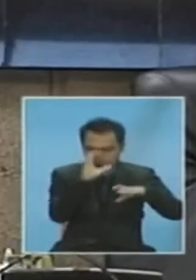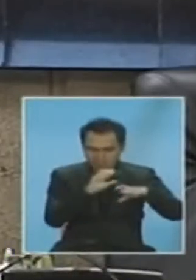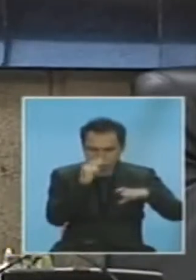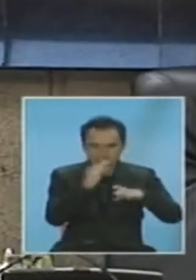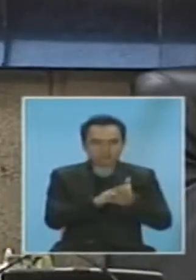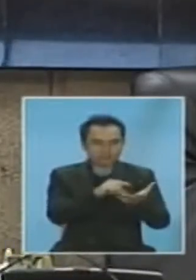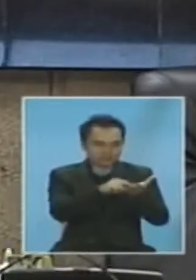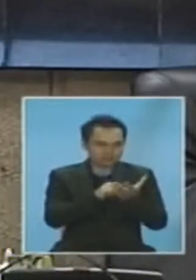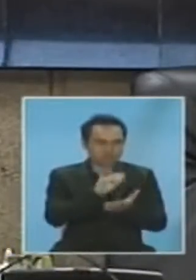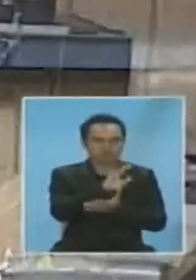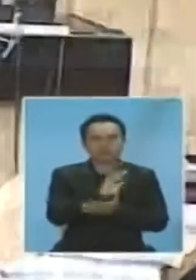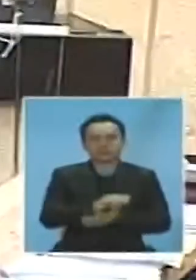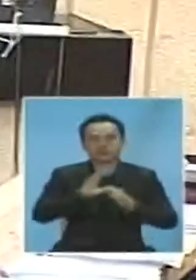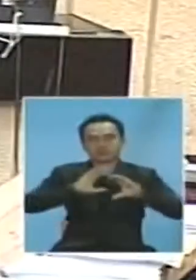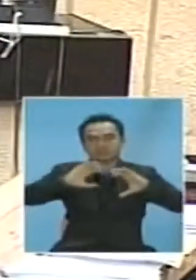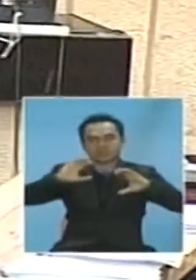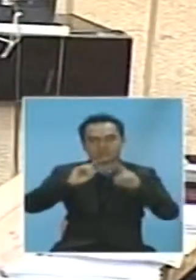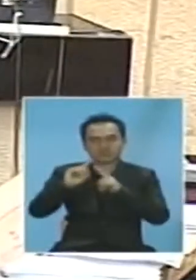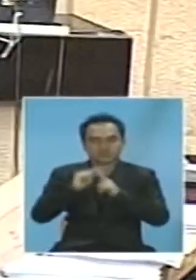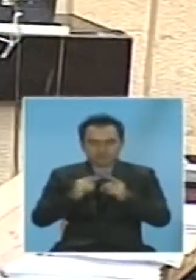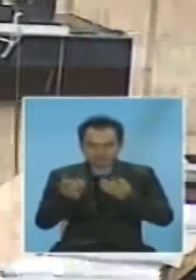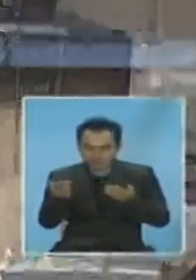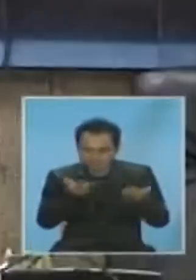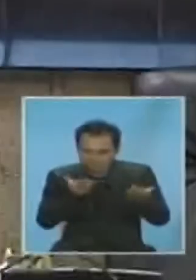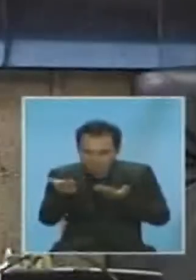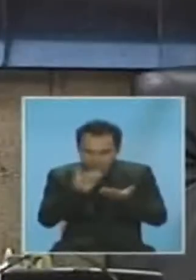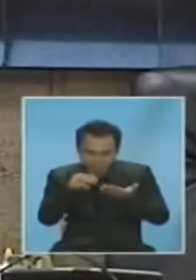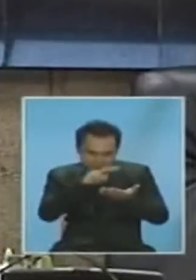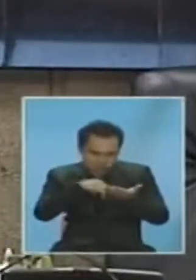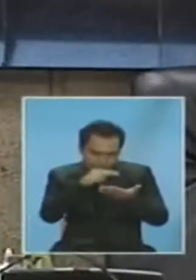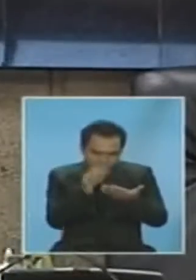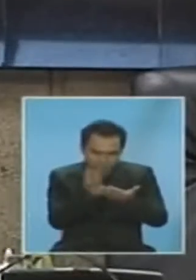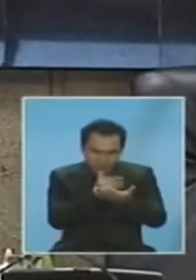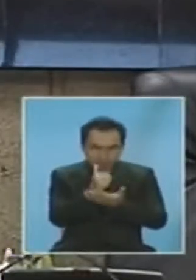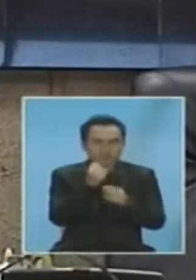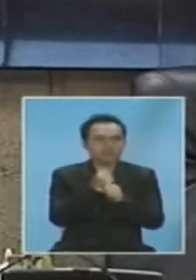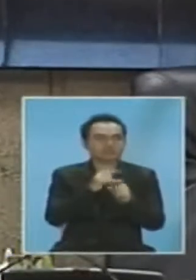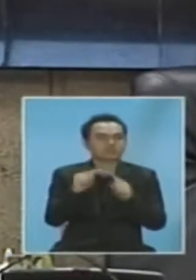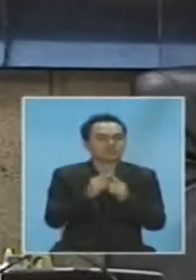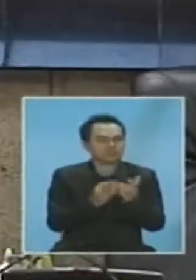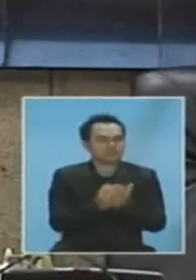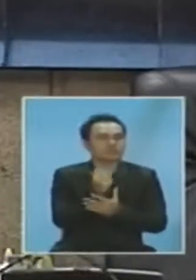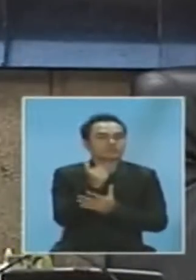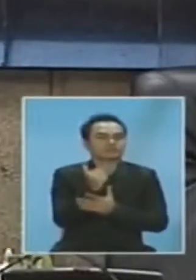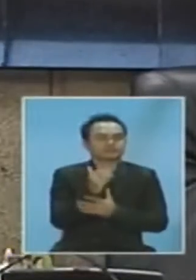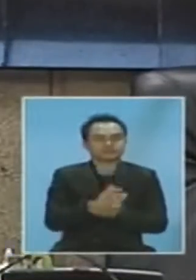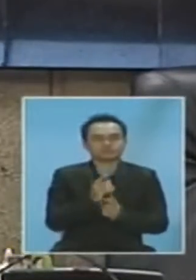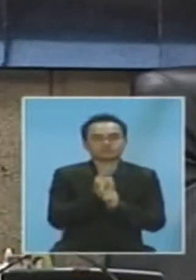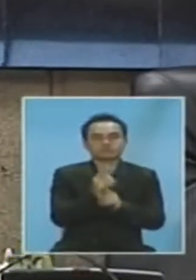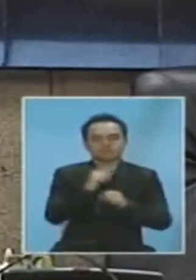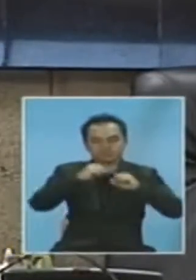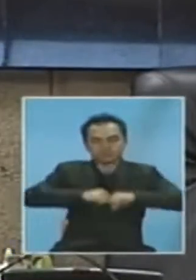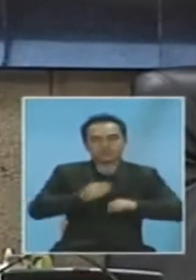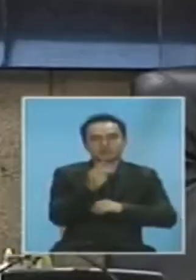นอแนะของส่วนราชการต่างๆเพื่อการดำเนินโครงการรับจำนำข้าวให้เกิดประสิทธิผลมากขึ้นตามมติคณะรัฐมนตรีเ